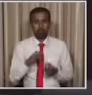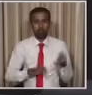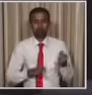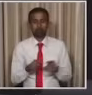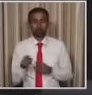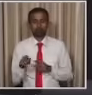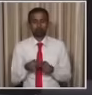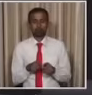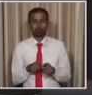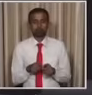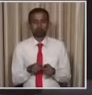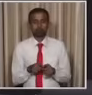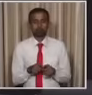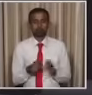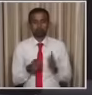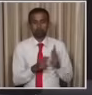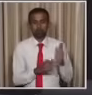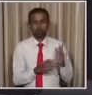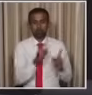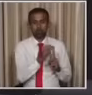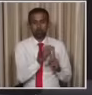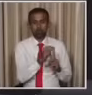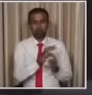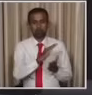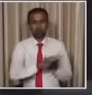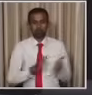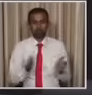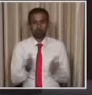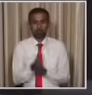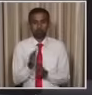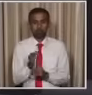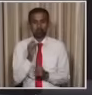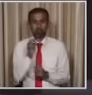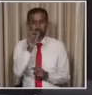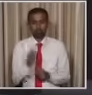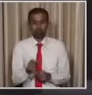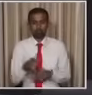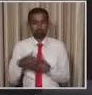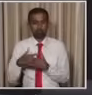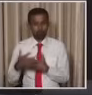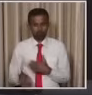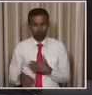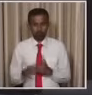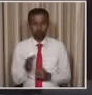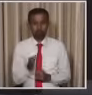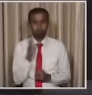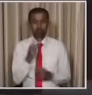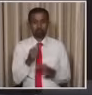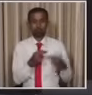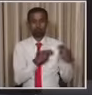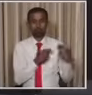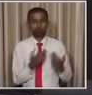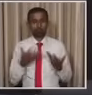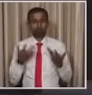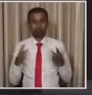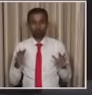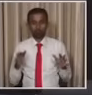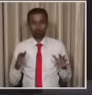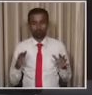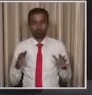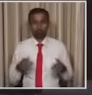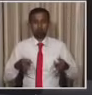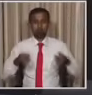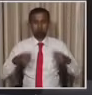විදියට එක්සත් ජාතික පක්ෂයේ සහය ඇතුව ජනාධිපති අපේක්ෂකයා වෙලා ජනාධිපති ධූරය ලබාගෙන